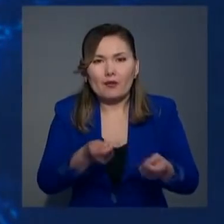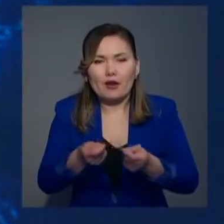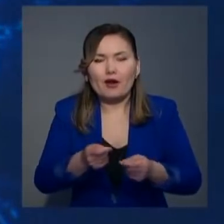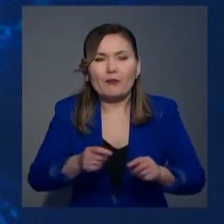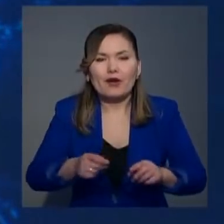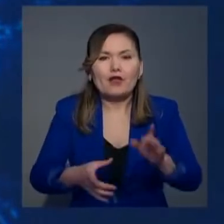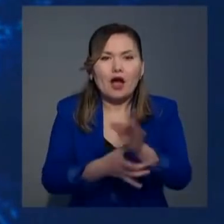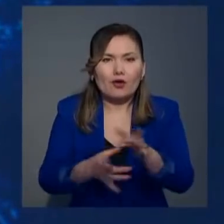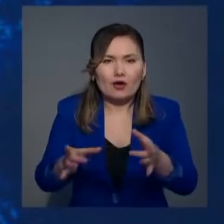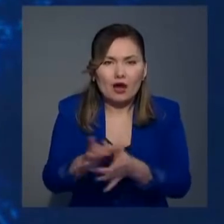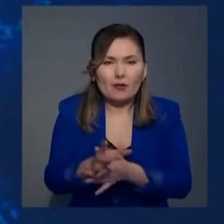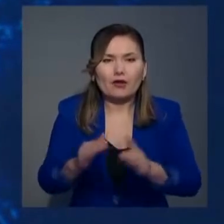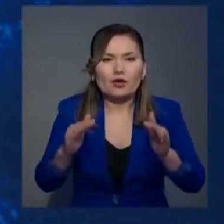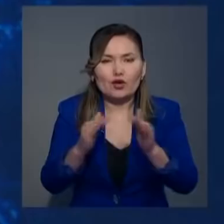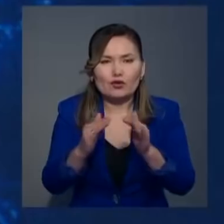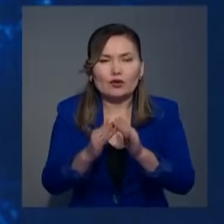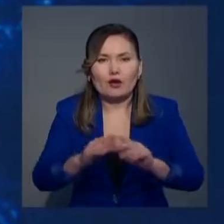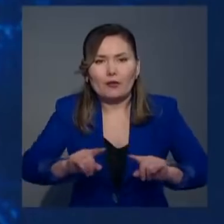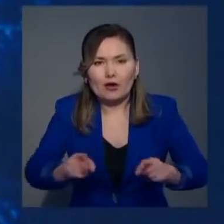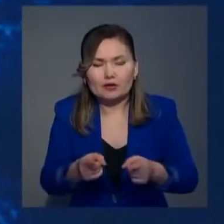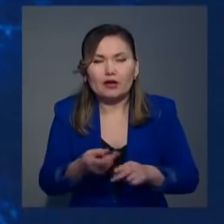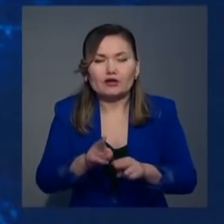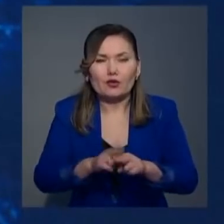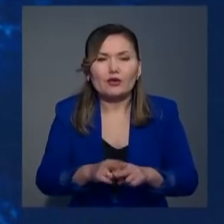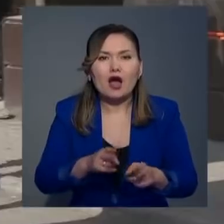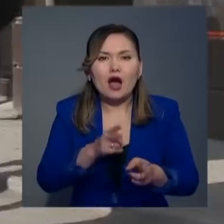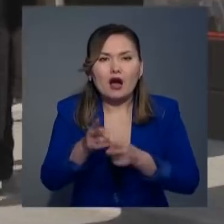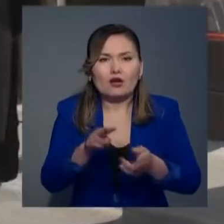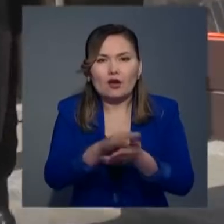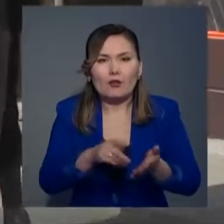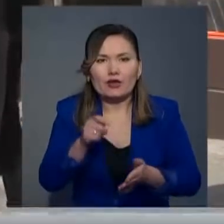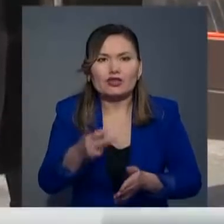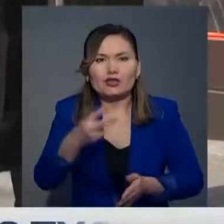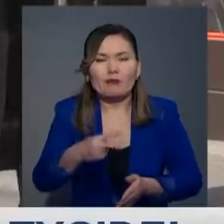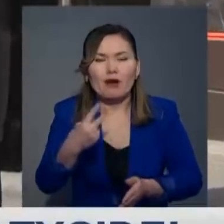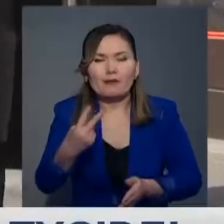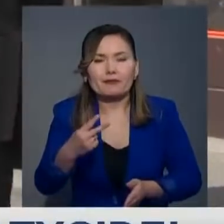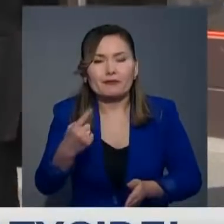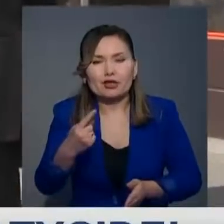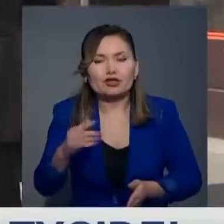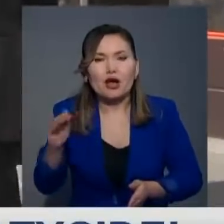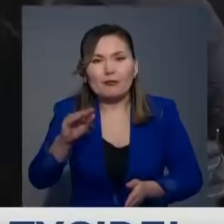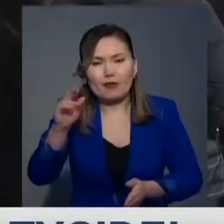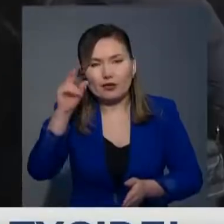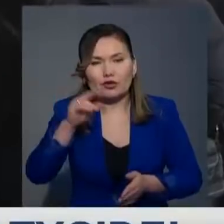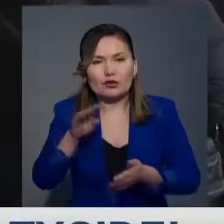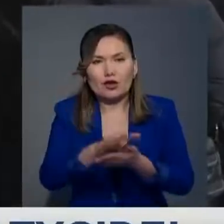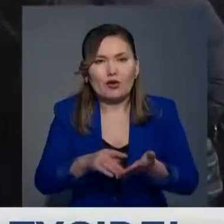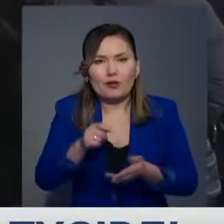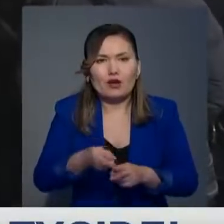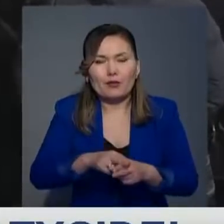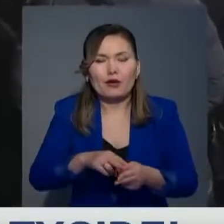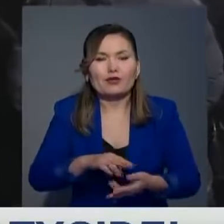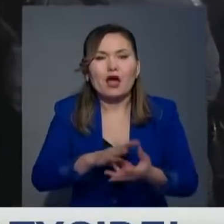алып, пәтерде ұстап отырған туралы арыз түсті. Оқиға 21 ақпан күні тіркелген. Естеріңізге сала кетсек, соңғы күндері